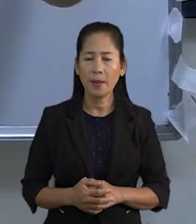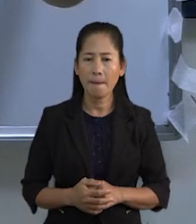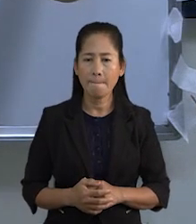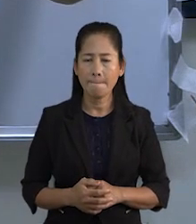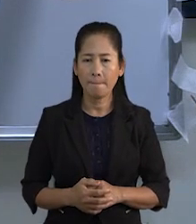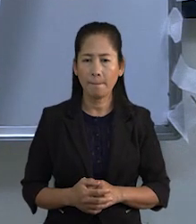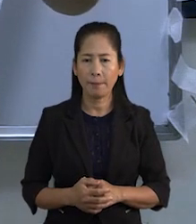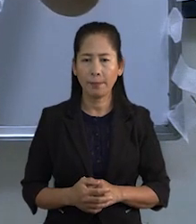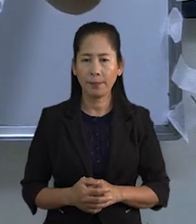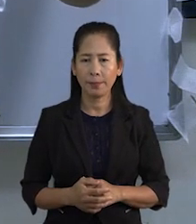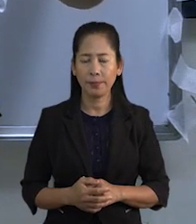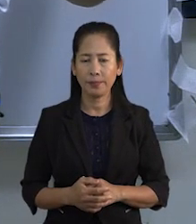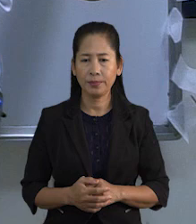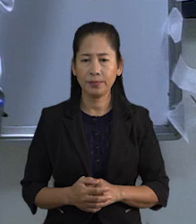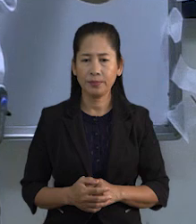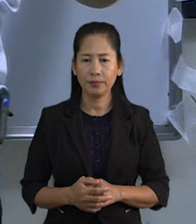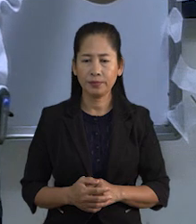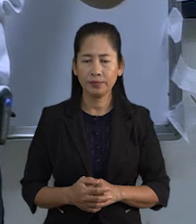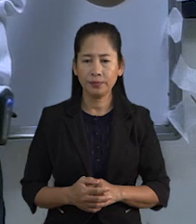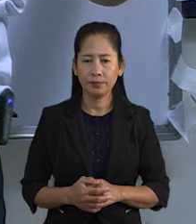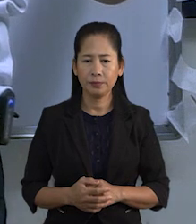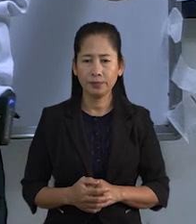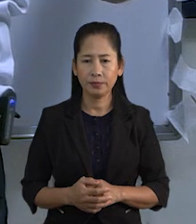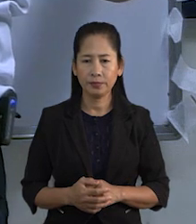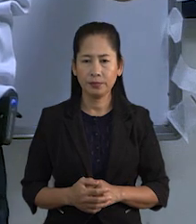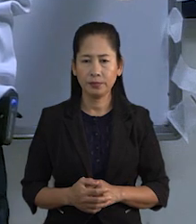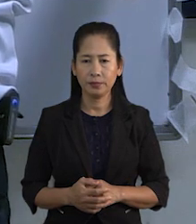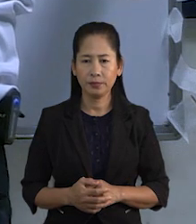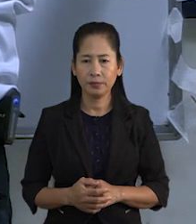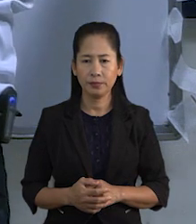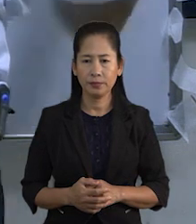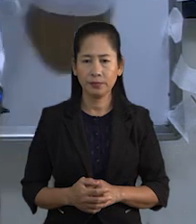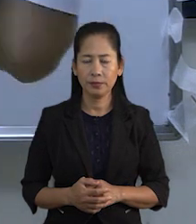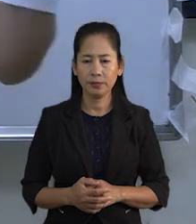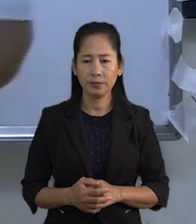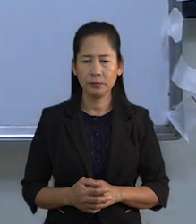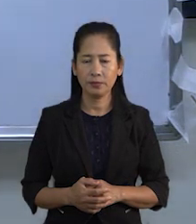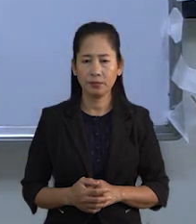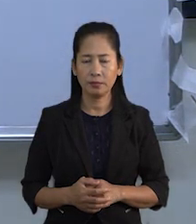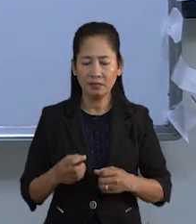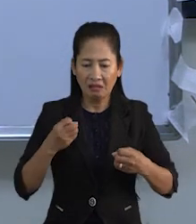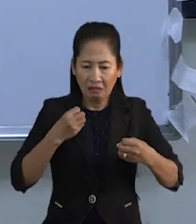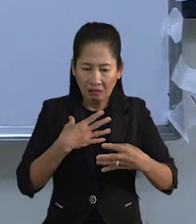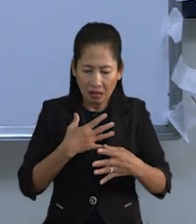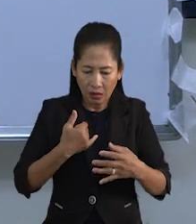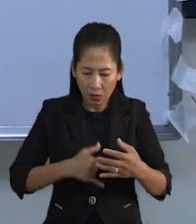បារម្ភខ្លាំងណាស់